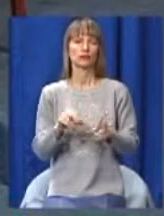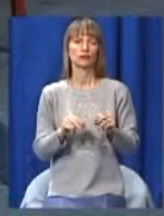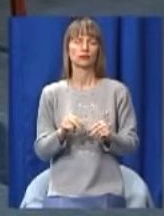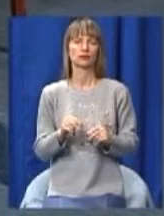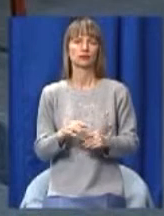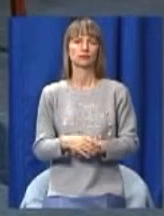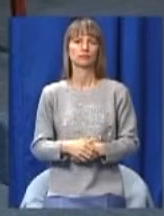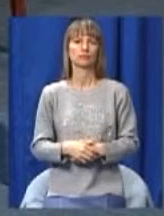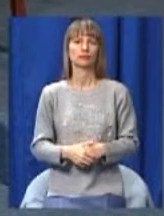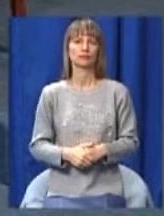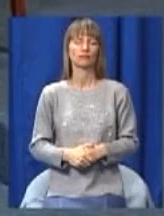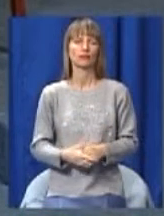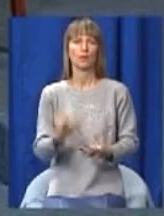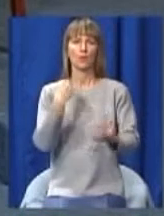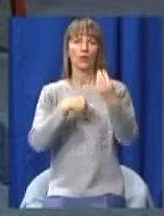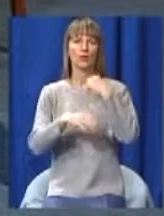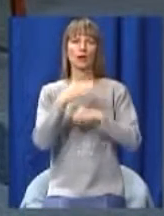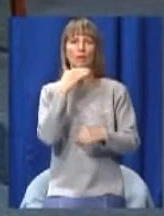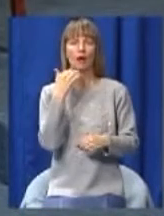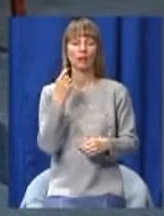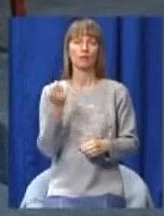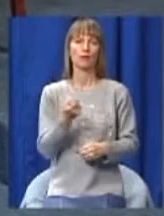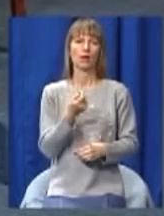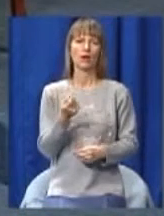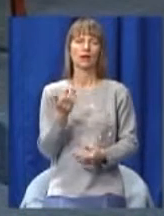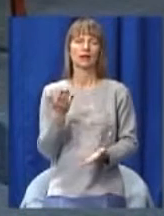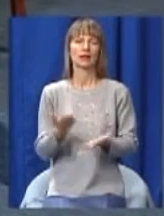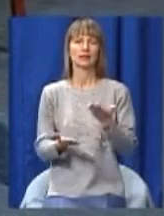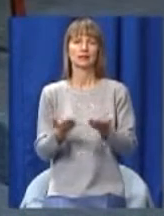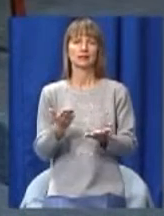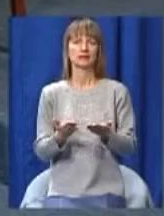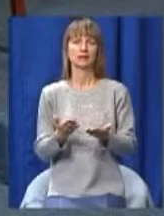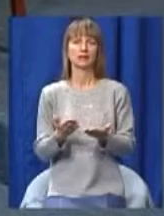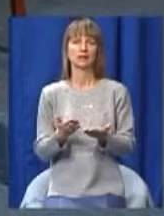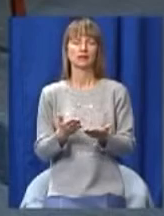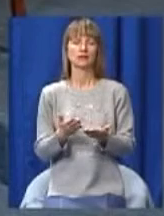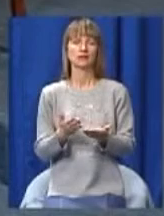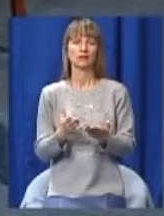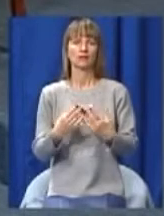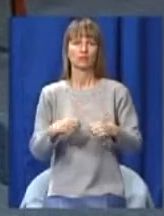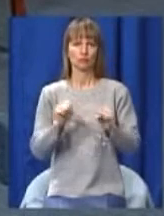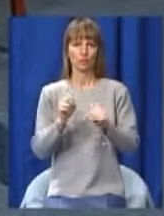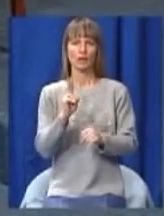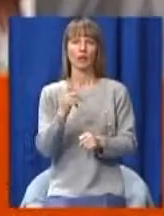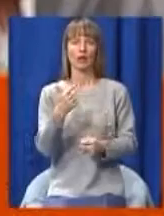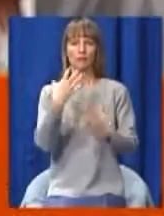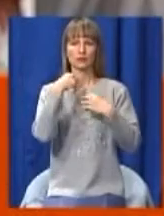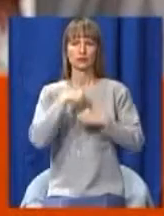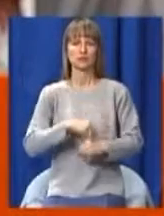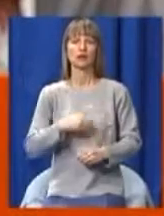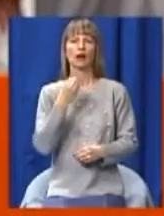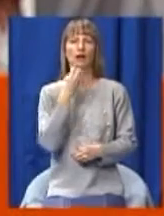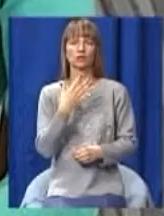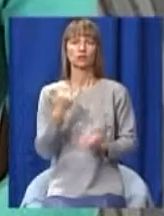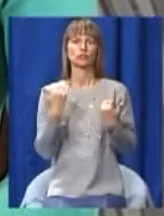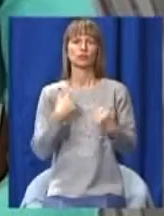там поїдаєш багато-небагато? Ну, якщо усією сім'єю, то можемо і кілограм. Ну, добре. Ну,